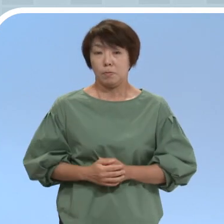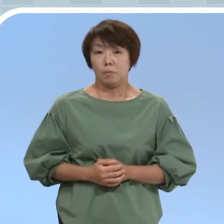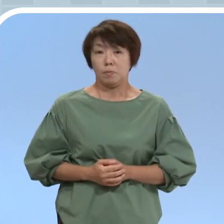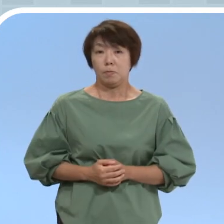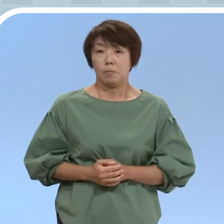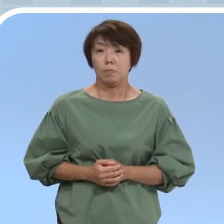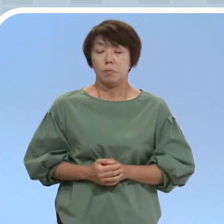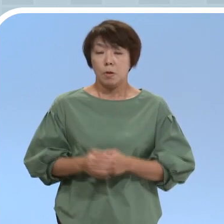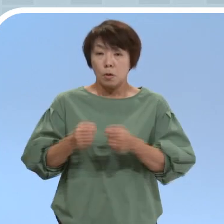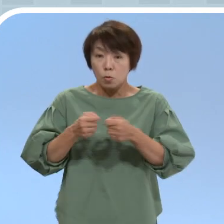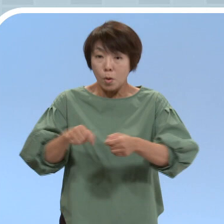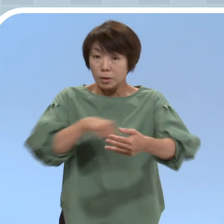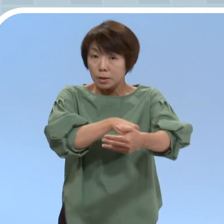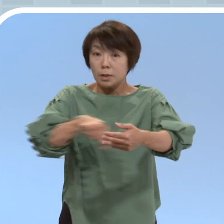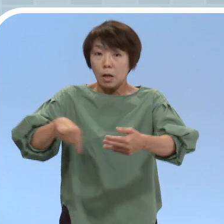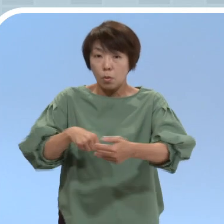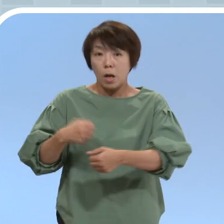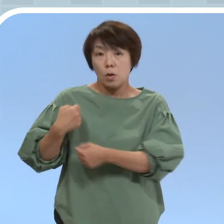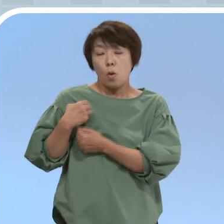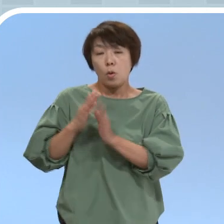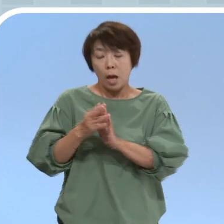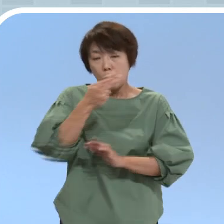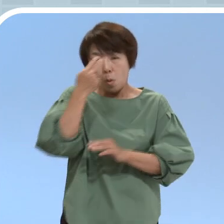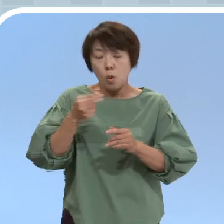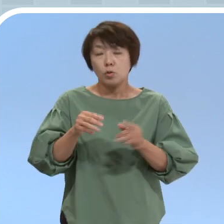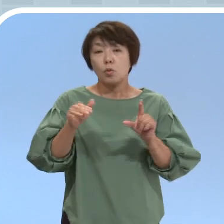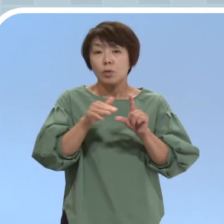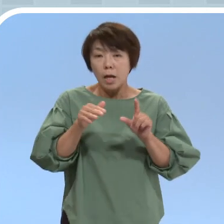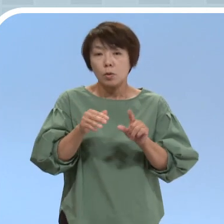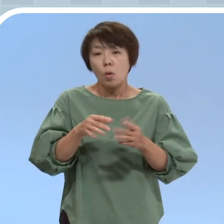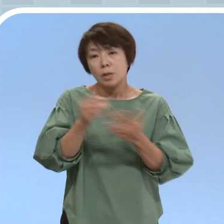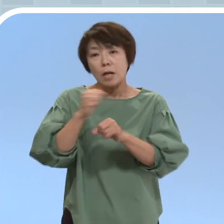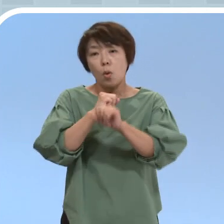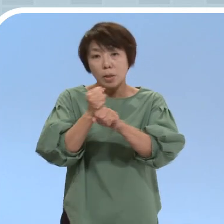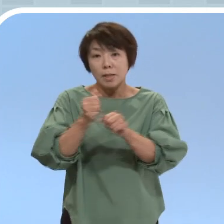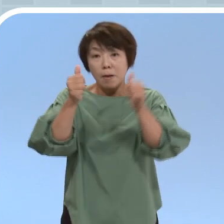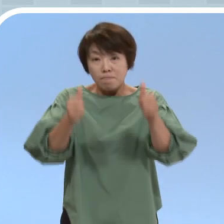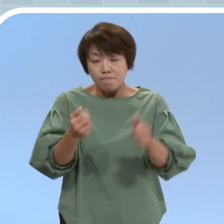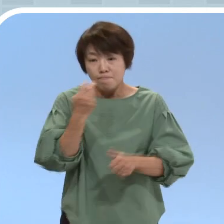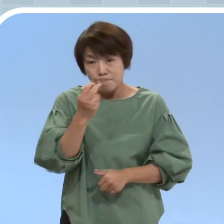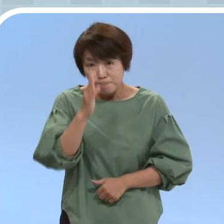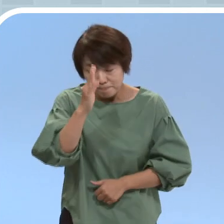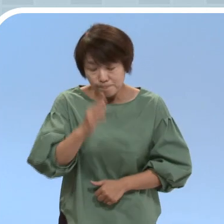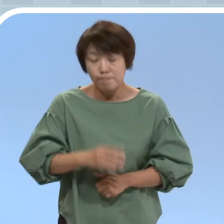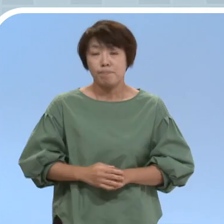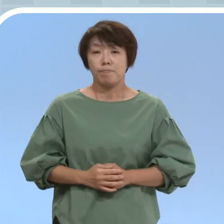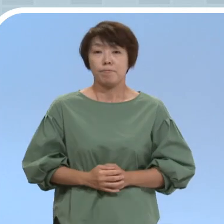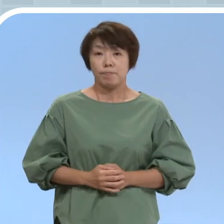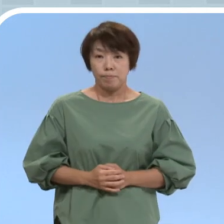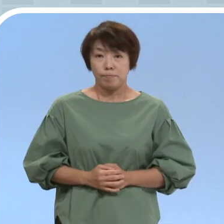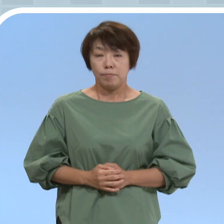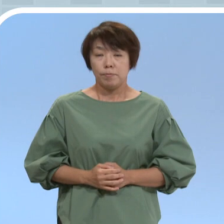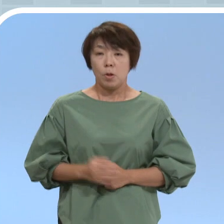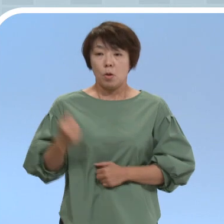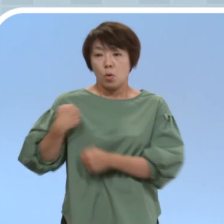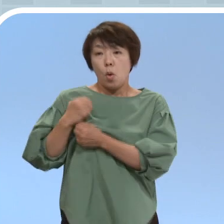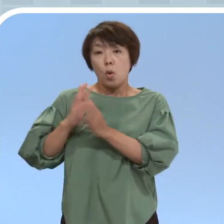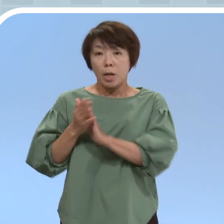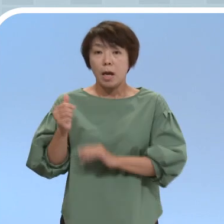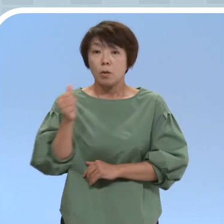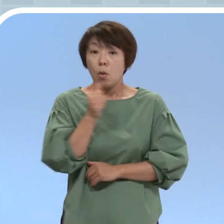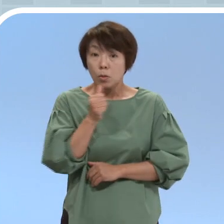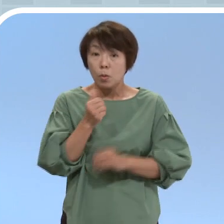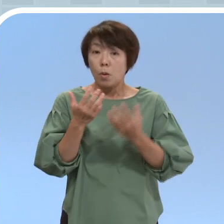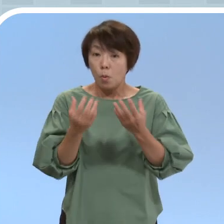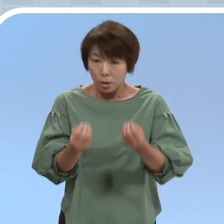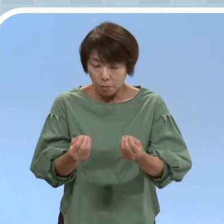です。詳しくは兵庫県高卒程度採用試験で検索してください。以上、兵庫県